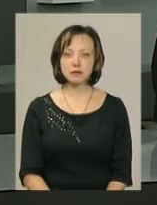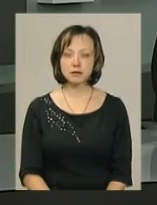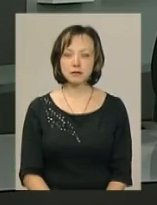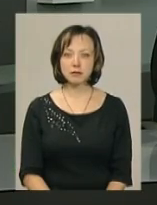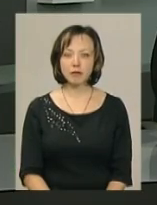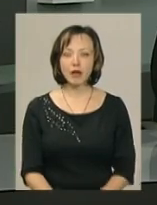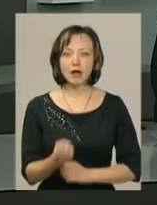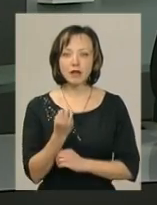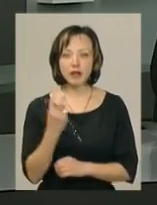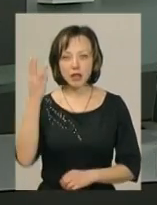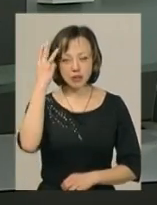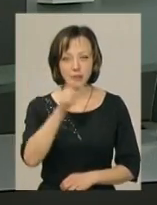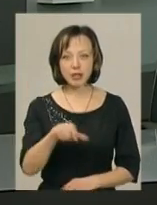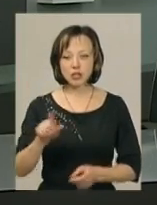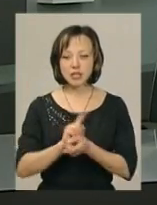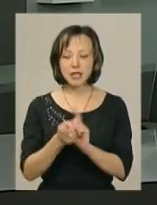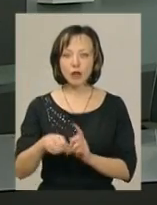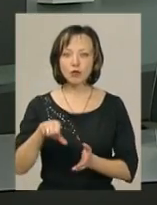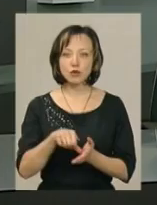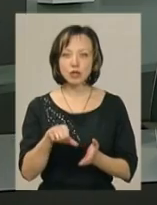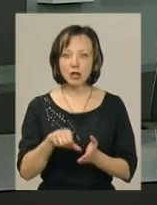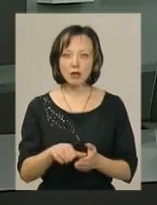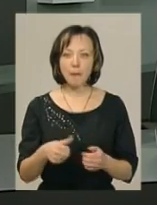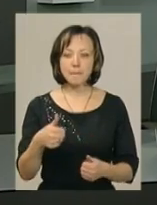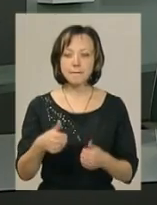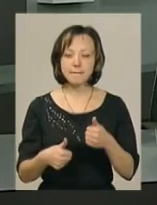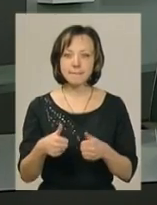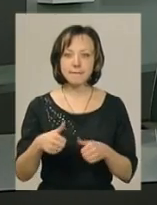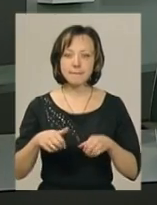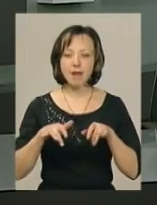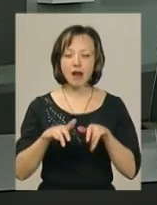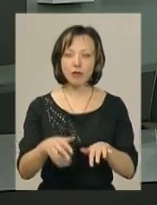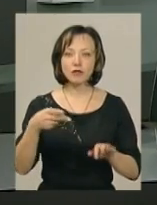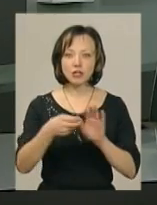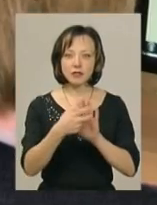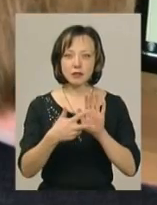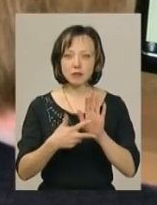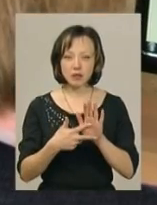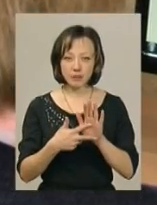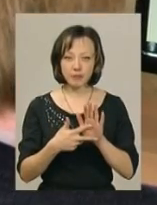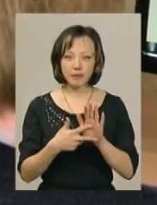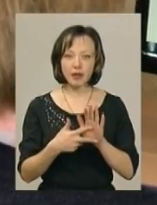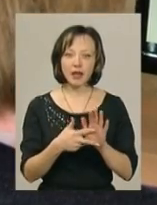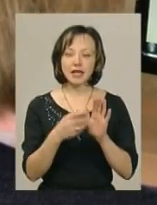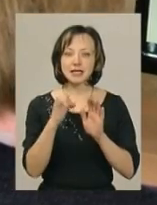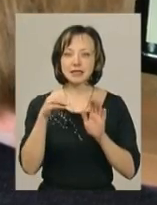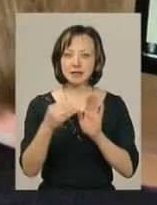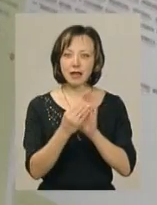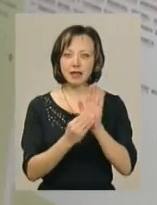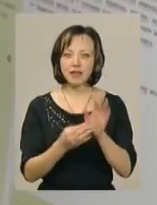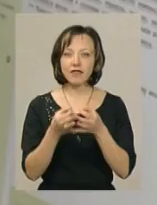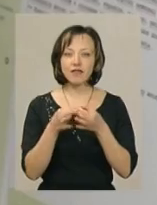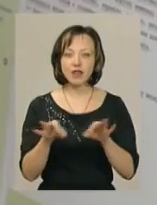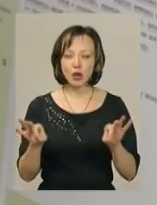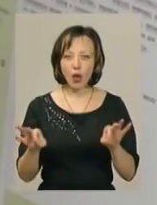12 хмельничан стали учасниками «Вікі марафону-2018». Статті для вільної енциклопедії створювали в